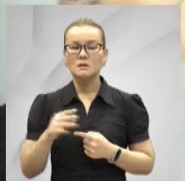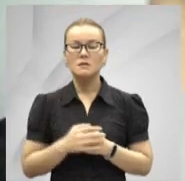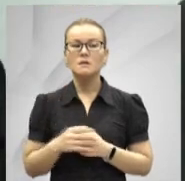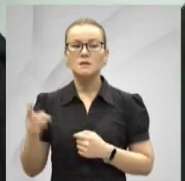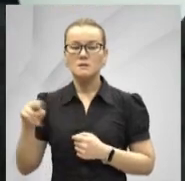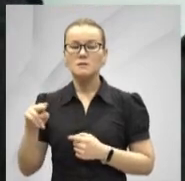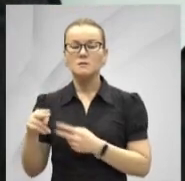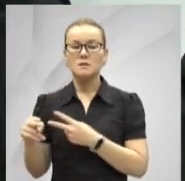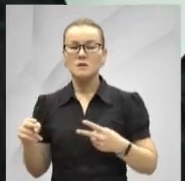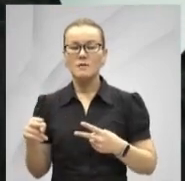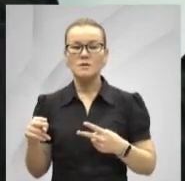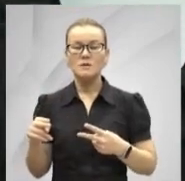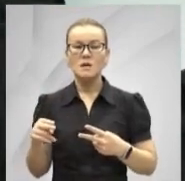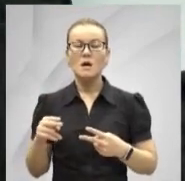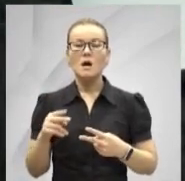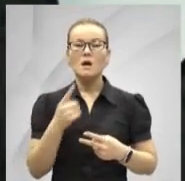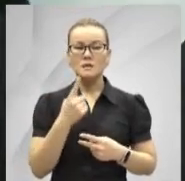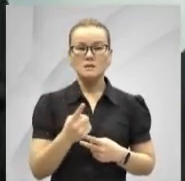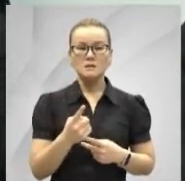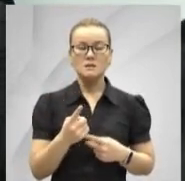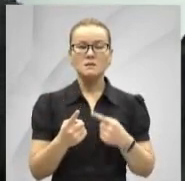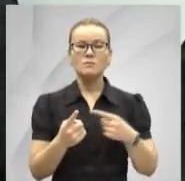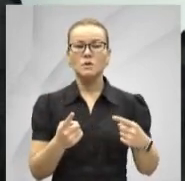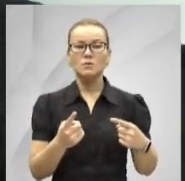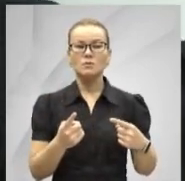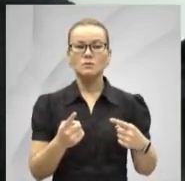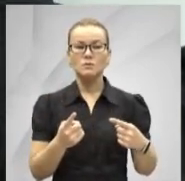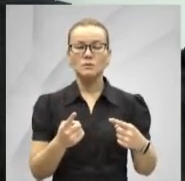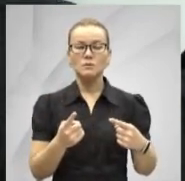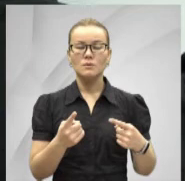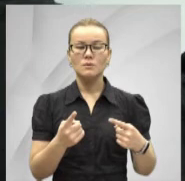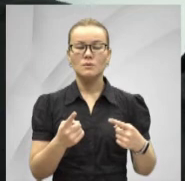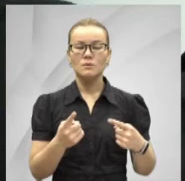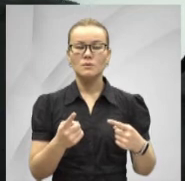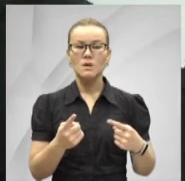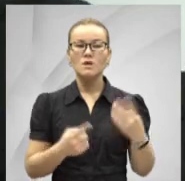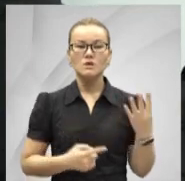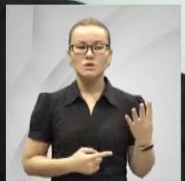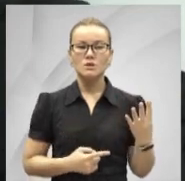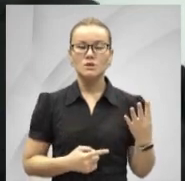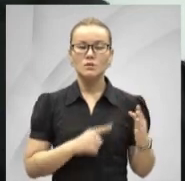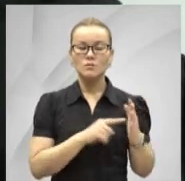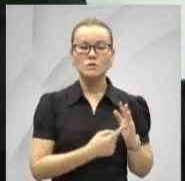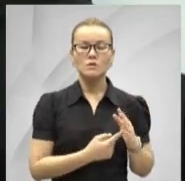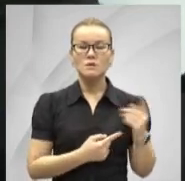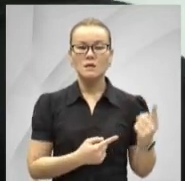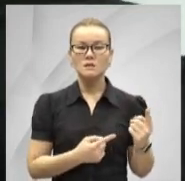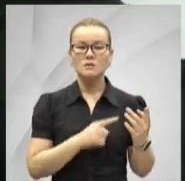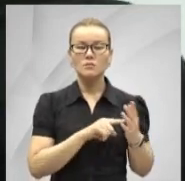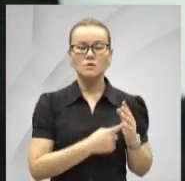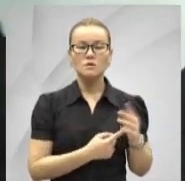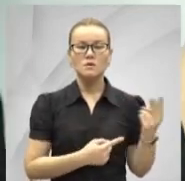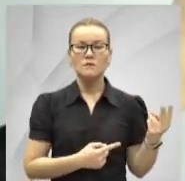будет равен также 1 минус 4 умножить на 1 и умножить на